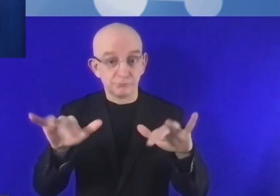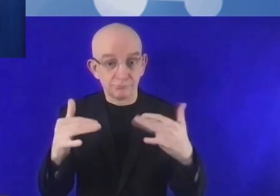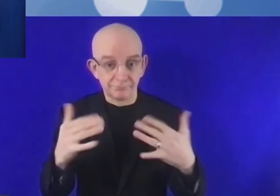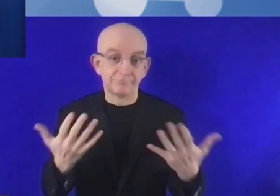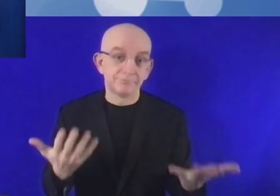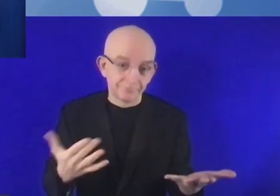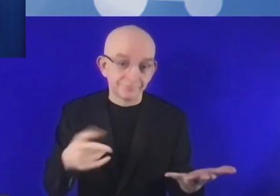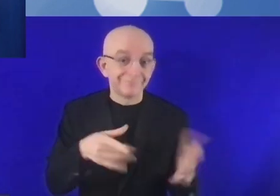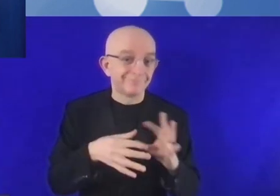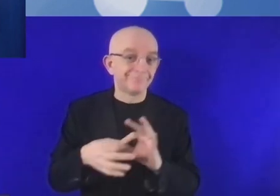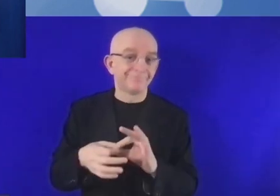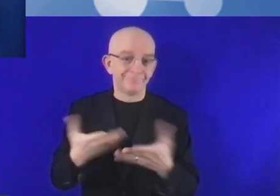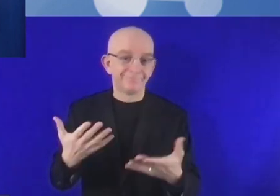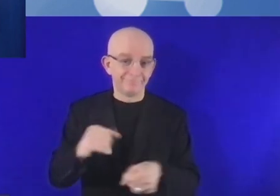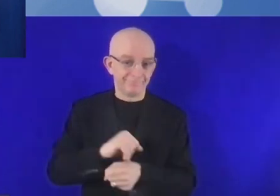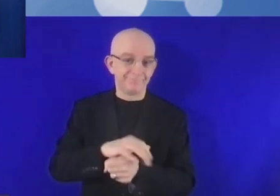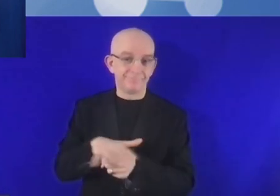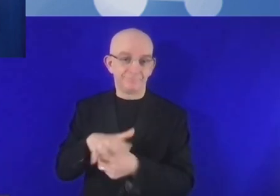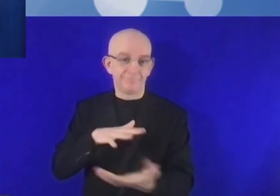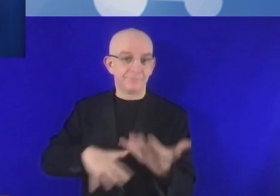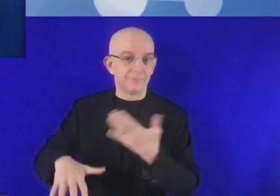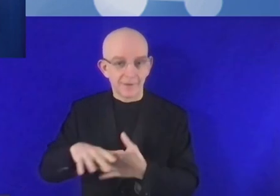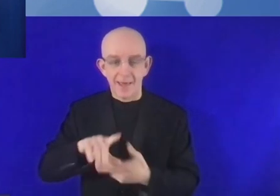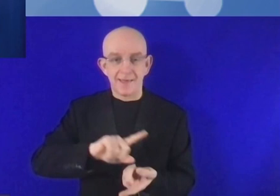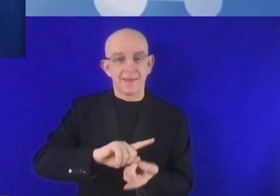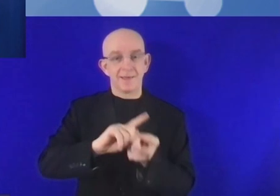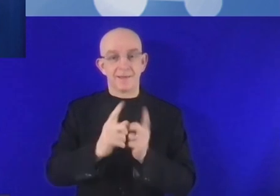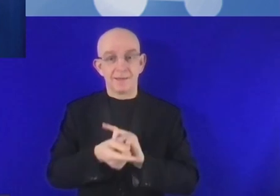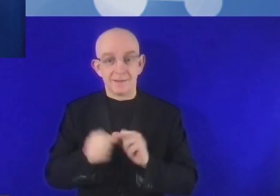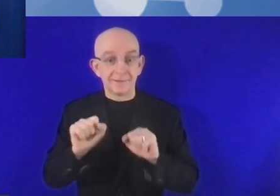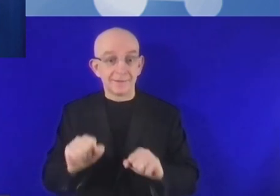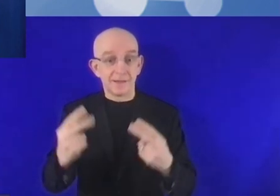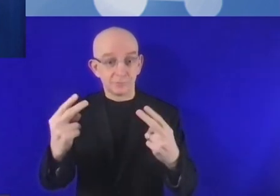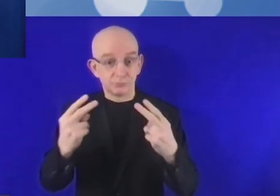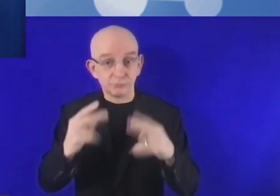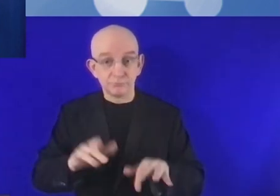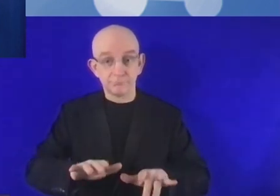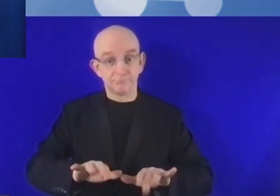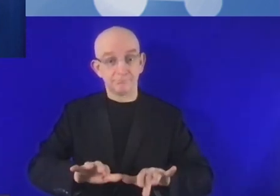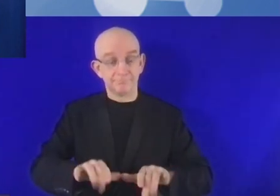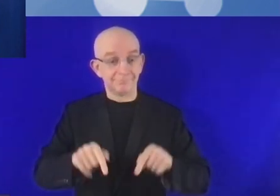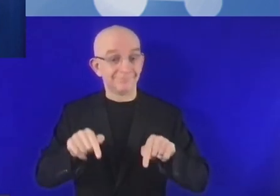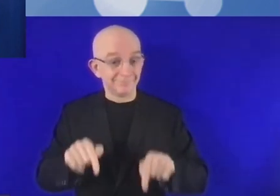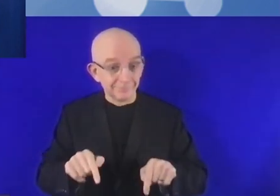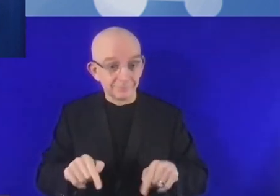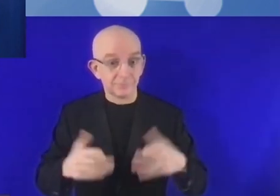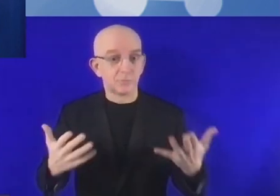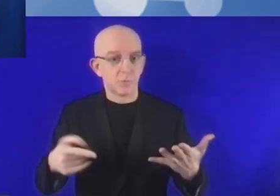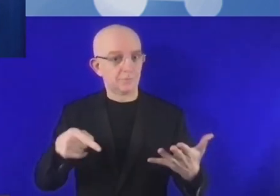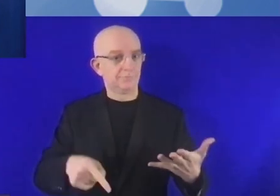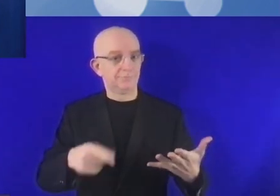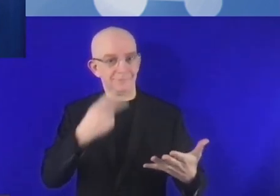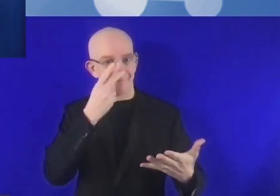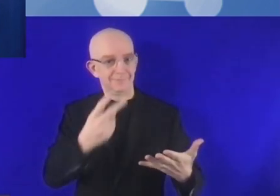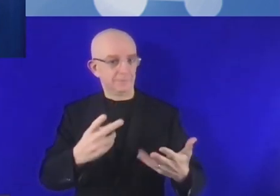na kryzys związany z pandemią COVID-19 dostrzegamy w tej chwili to, jak istotna jest